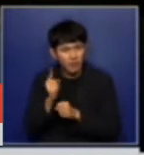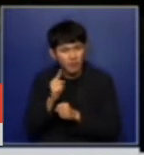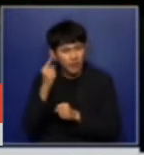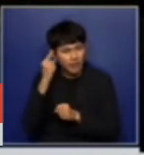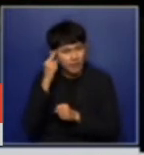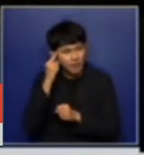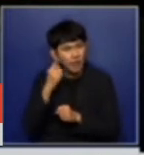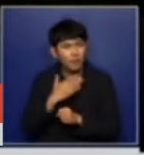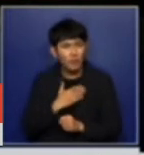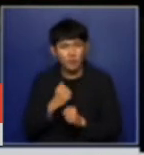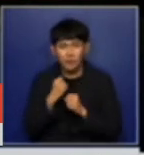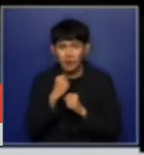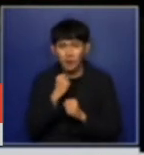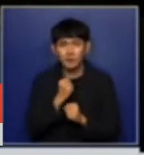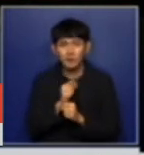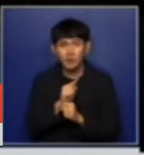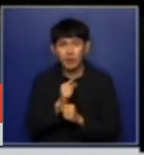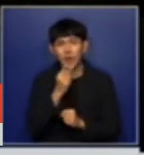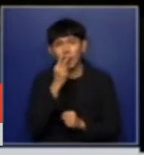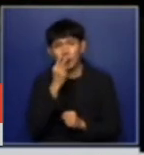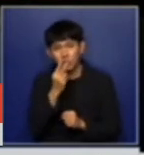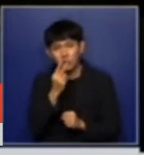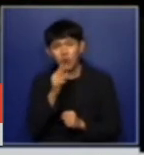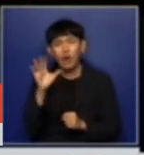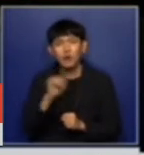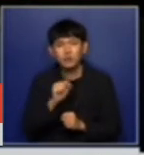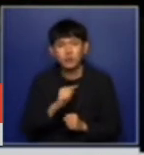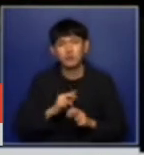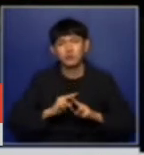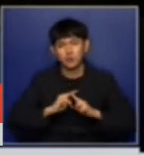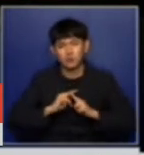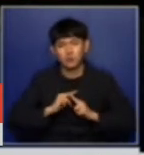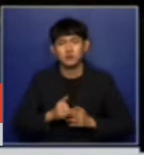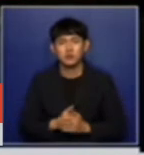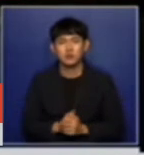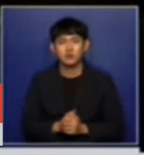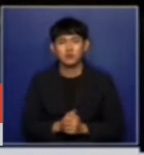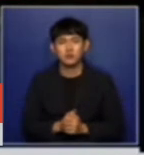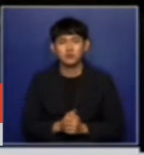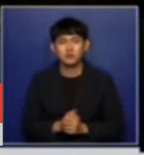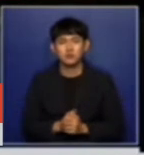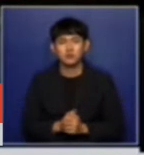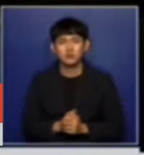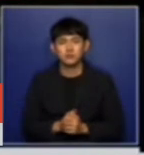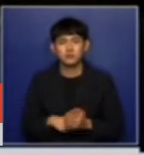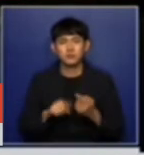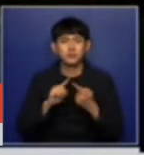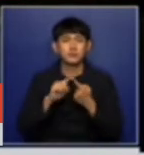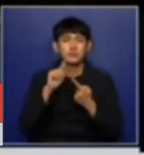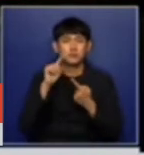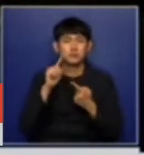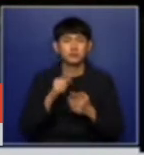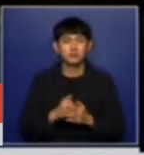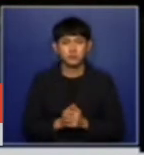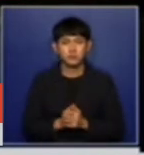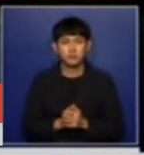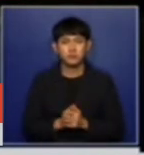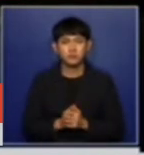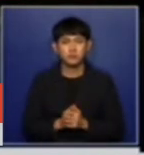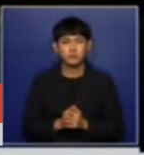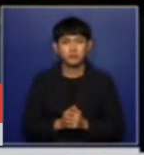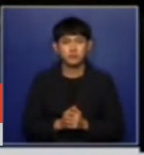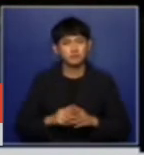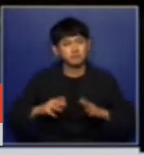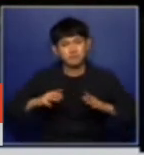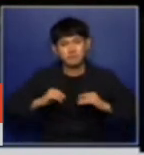ที่ผมพยายามไปดูมาจากด้วยตนเองนะครับเรื่องแรกสุดครับท่านครับเหตุที่ไม่รับร่างฉ